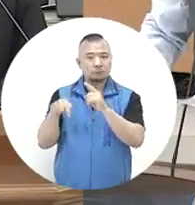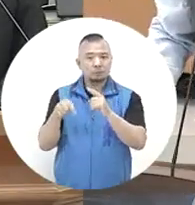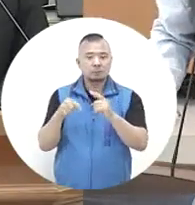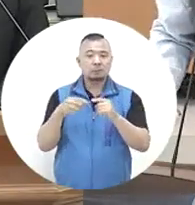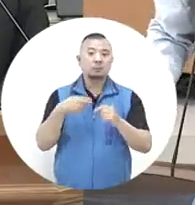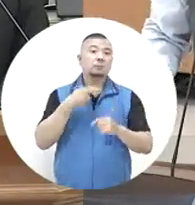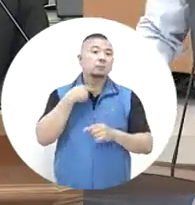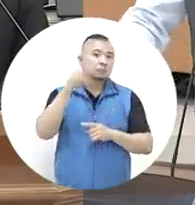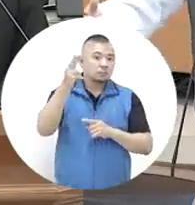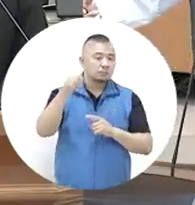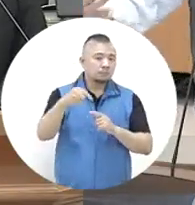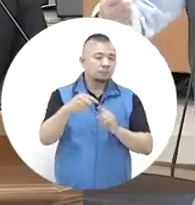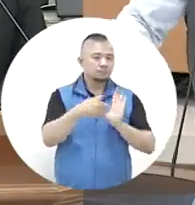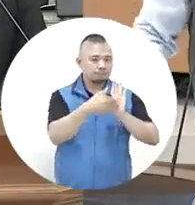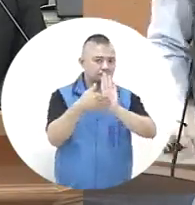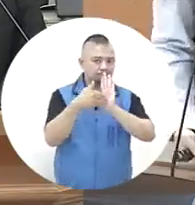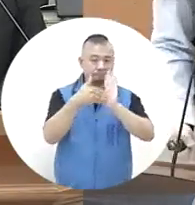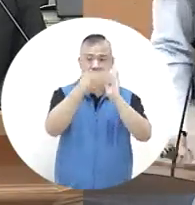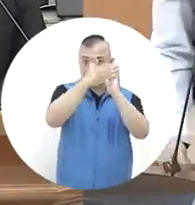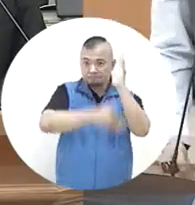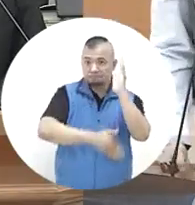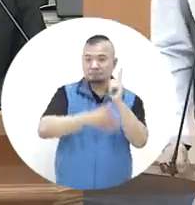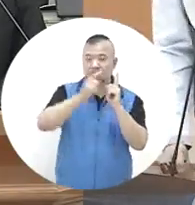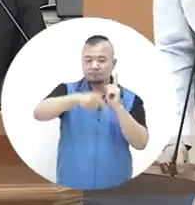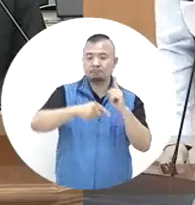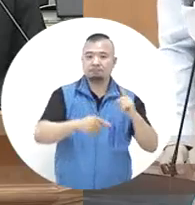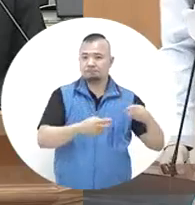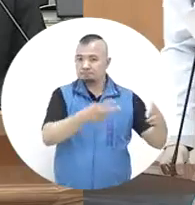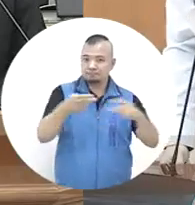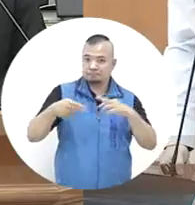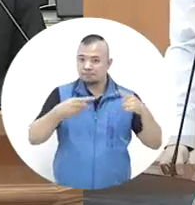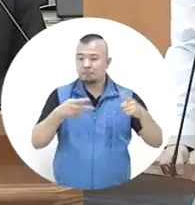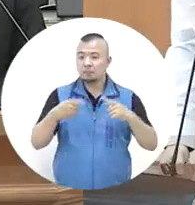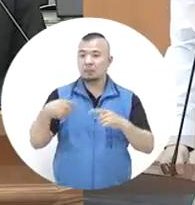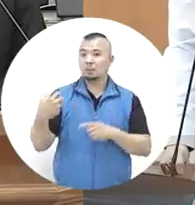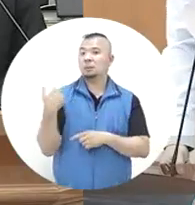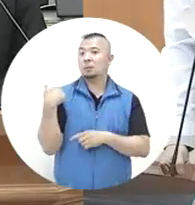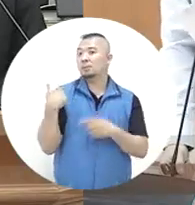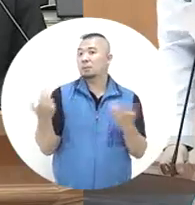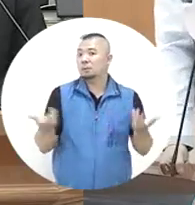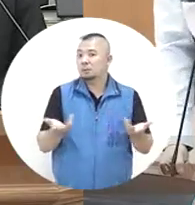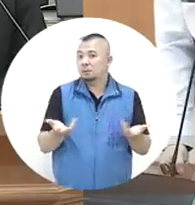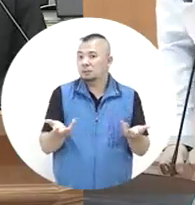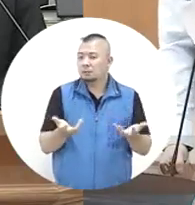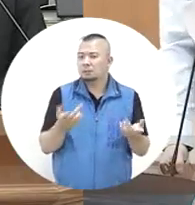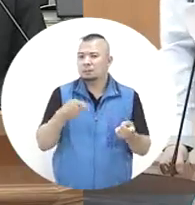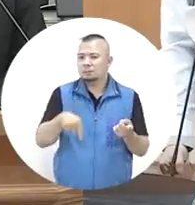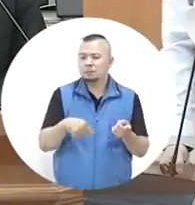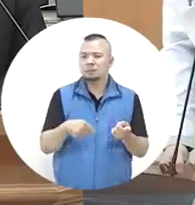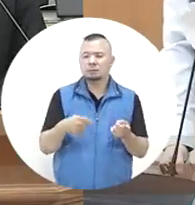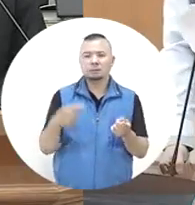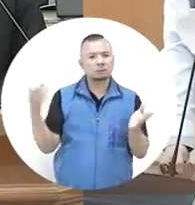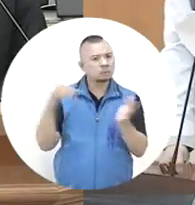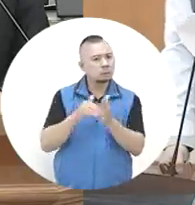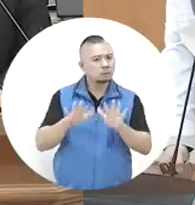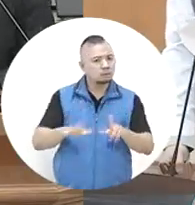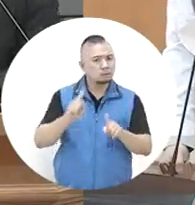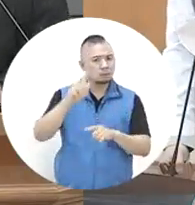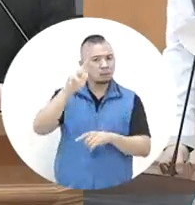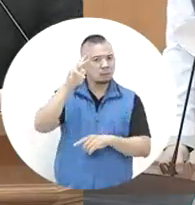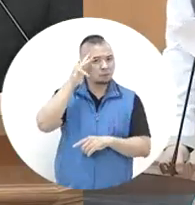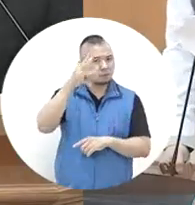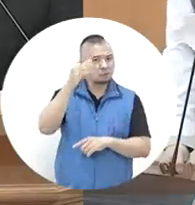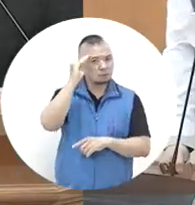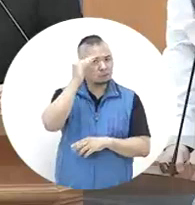个杂项执照。那请问一下市长，虽然是上礼拜三才讲的这个。几天？这八九天里面有没有什么进度？没